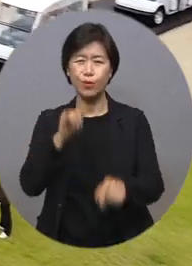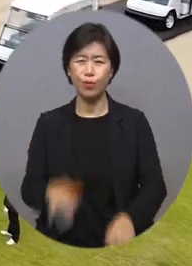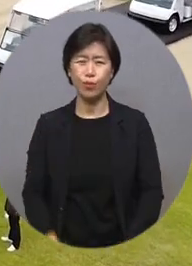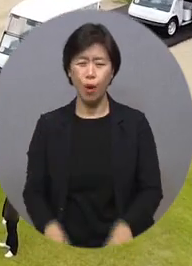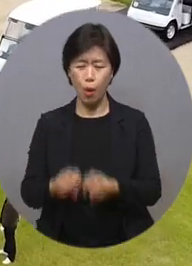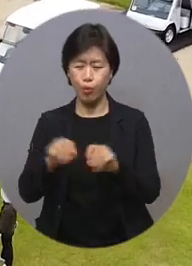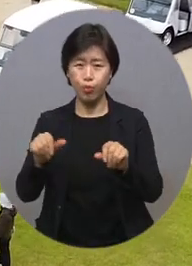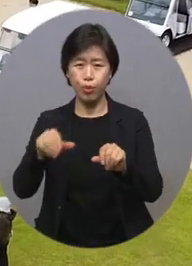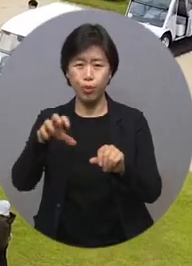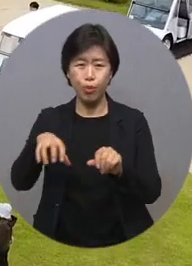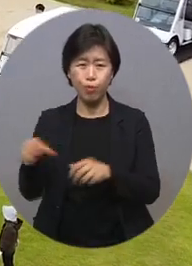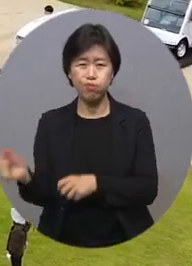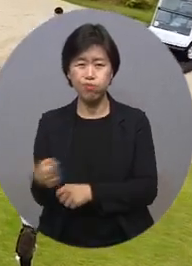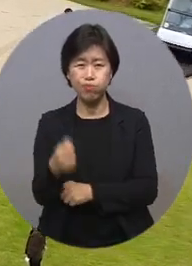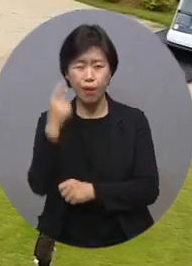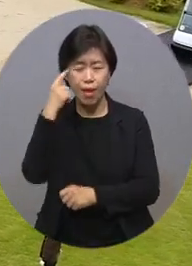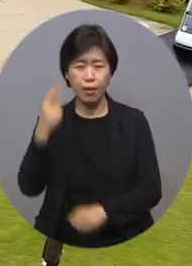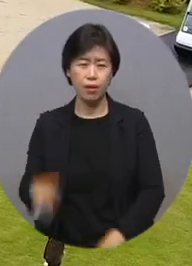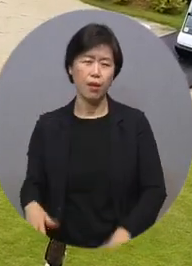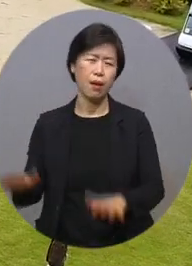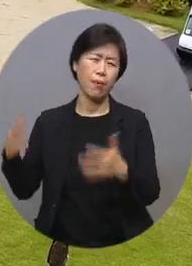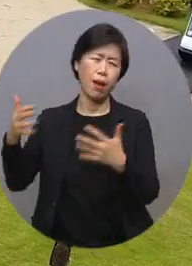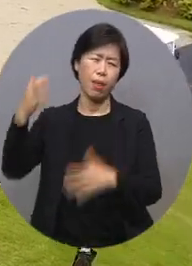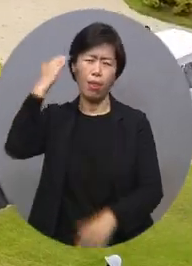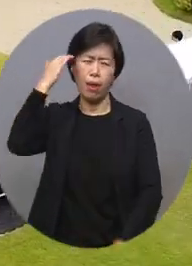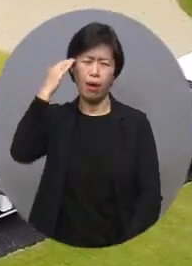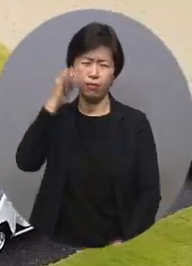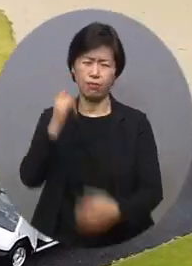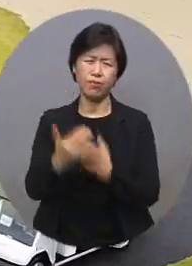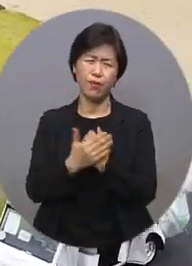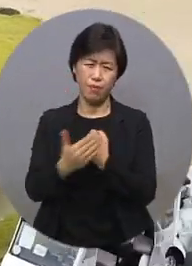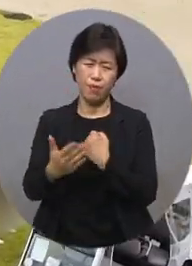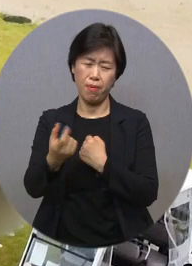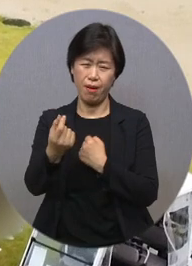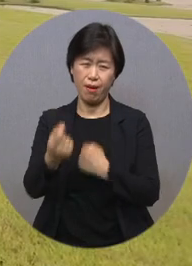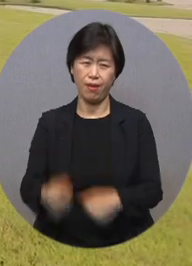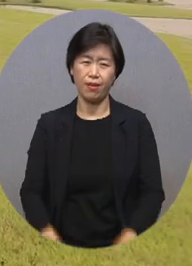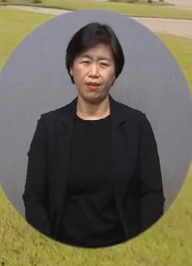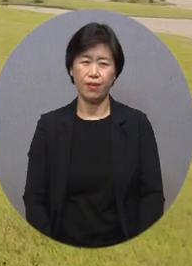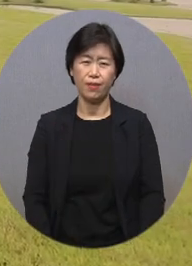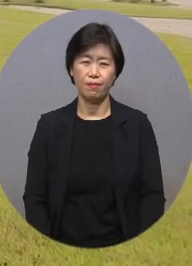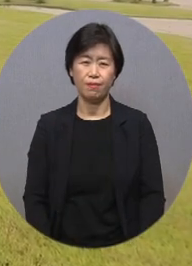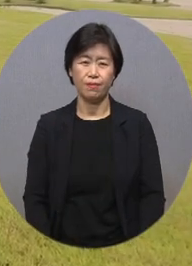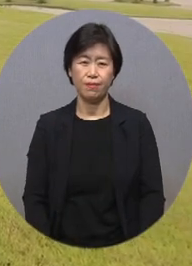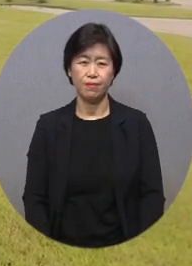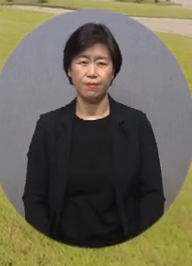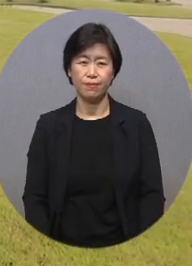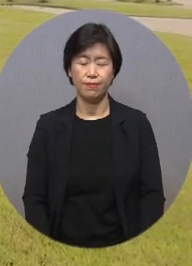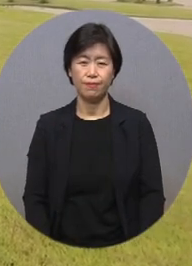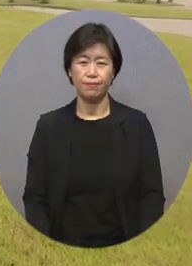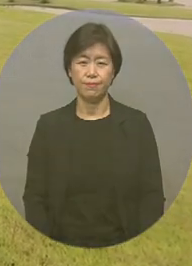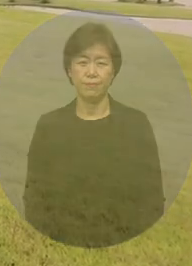있나. 바람 너무 많이 불고. 바람이 부풀부기야. 너무 많이 불어.